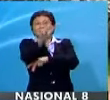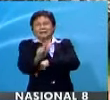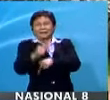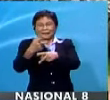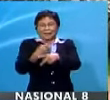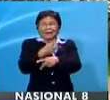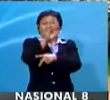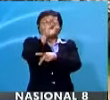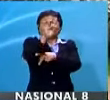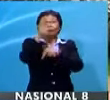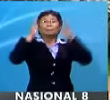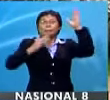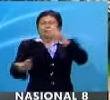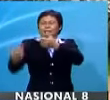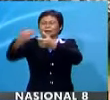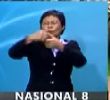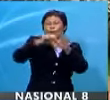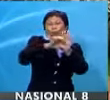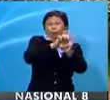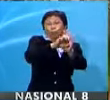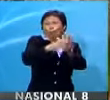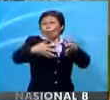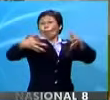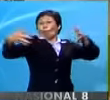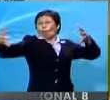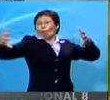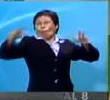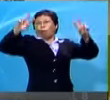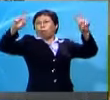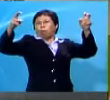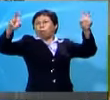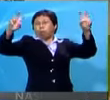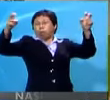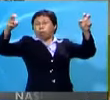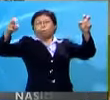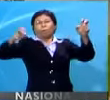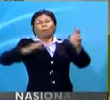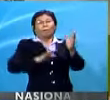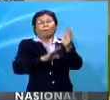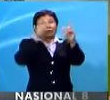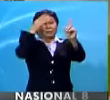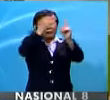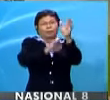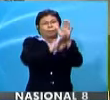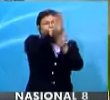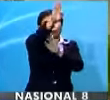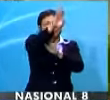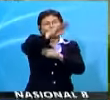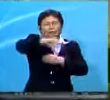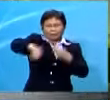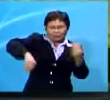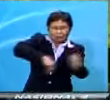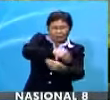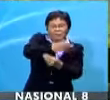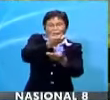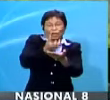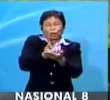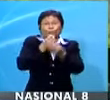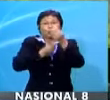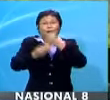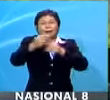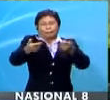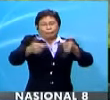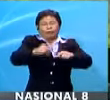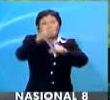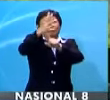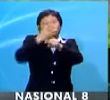Kelapan Malaysia menyertai ekspo terbesar itu yang bertemakan ke arah pembangunan kelestarian ekosistem makanan berlangsung selama